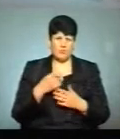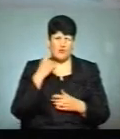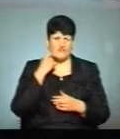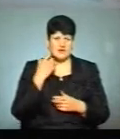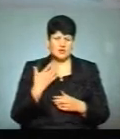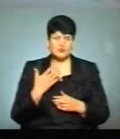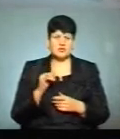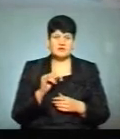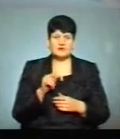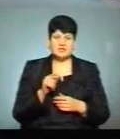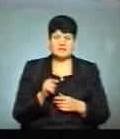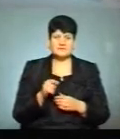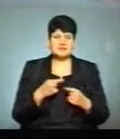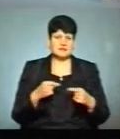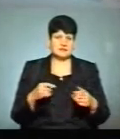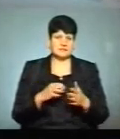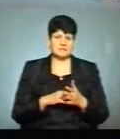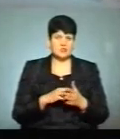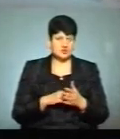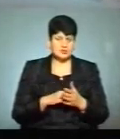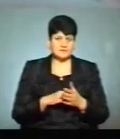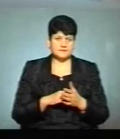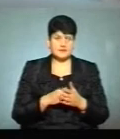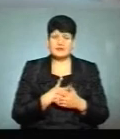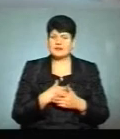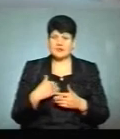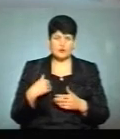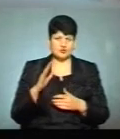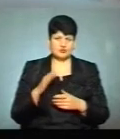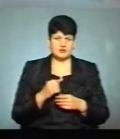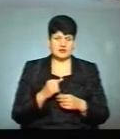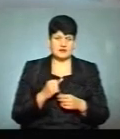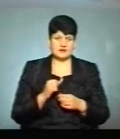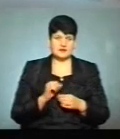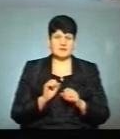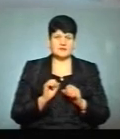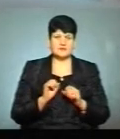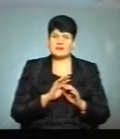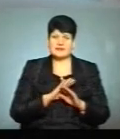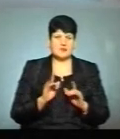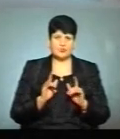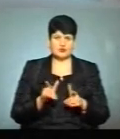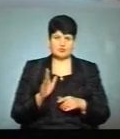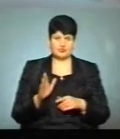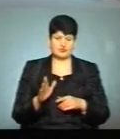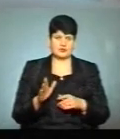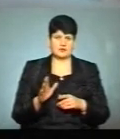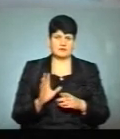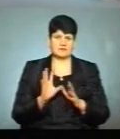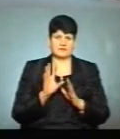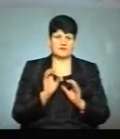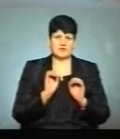вони з певних причин не хочуть бути влаштовані, не погоджуються бути влаштовані в сімейні форми